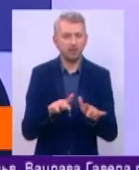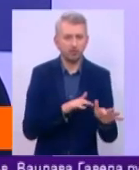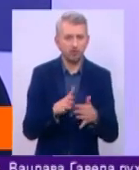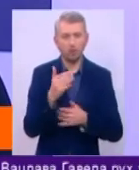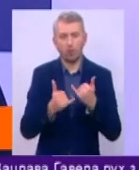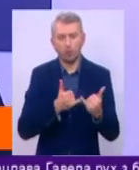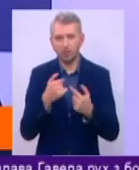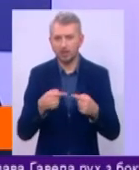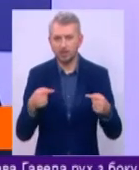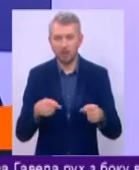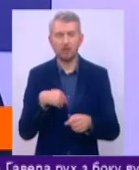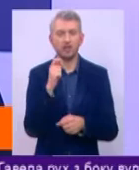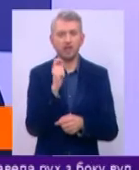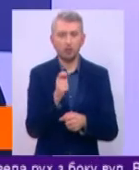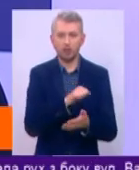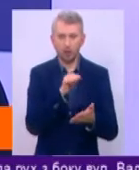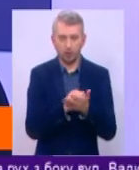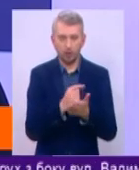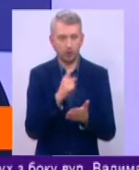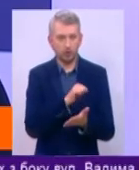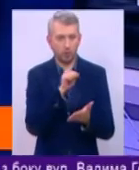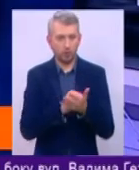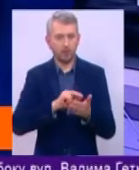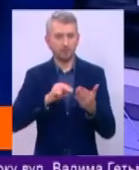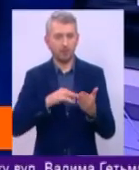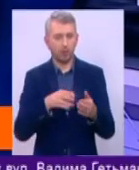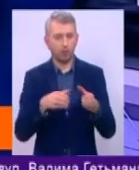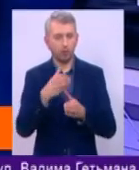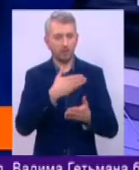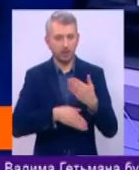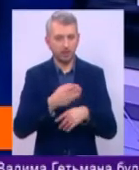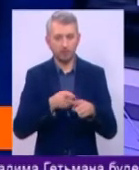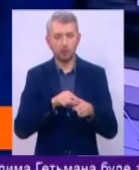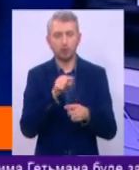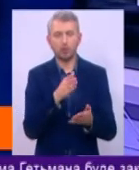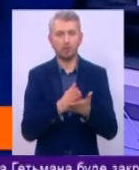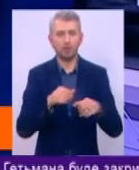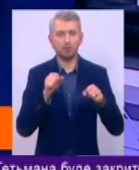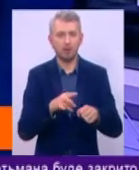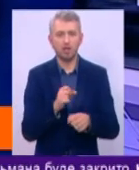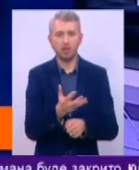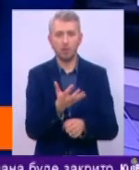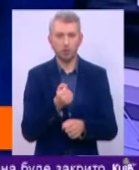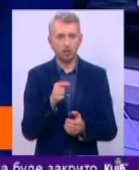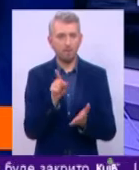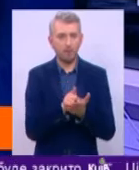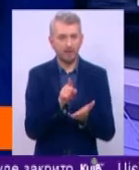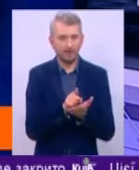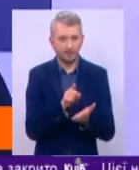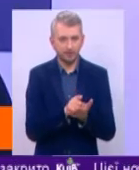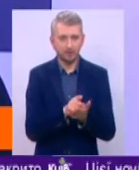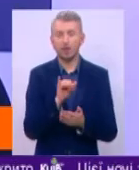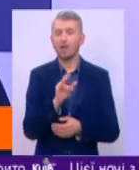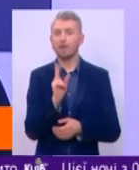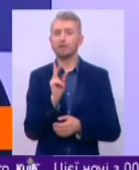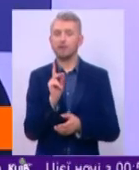так далее. И выдается документ. Один документ – это справка о группе инвалидности, по которой он имеет право на получение пенсии. Так, и